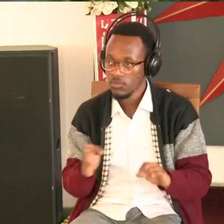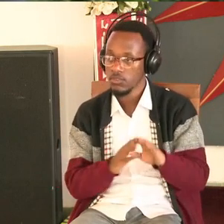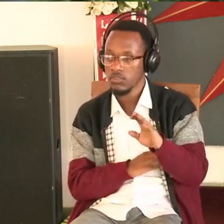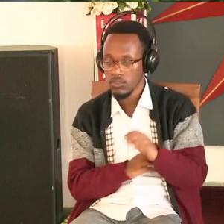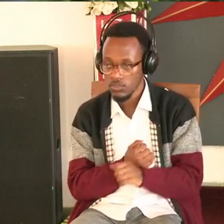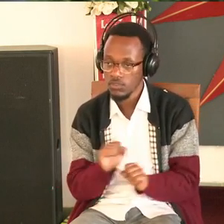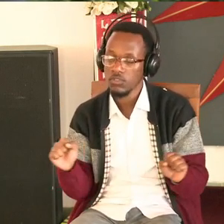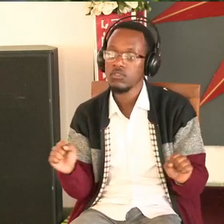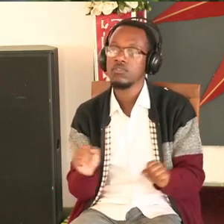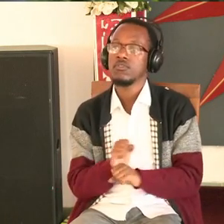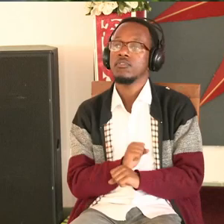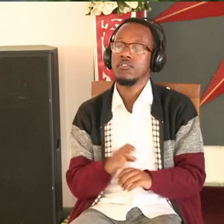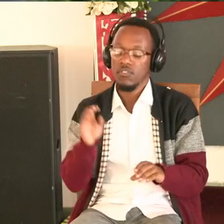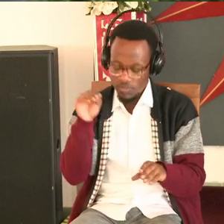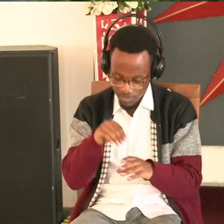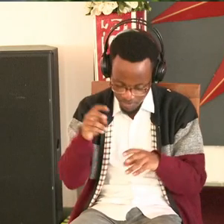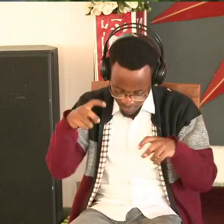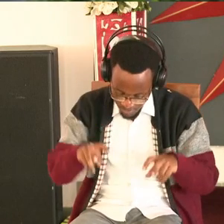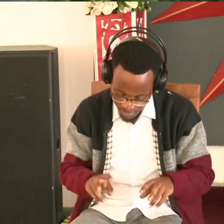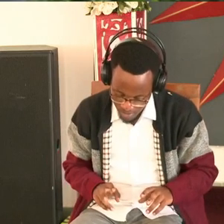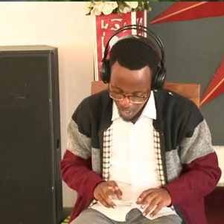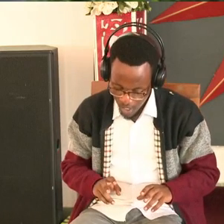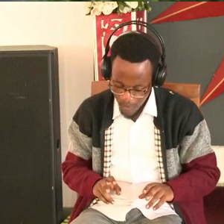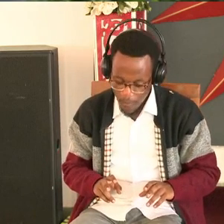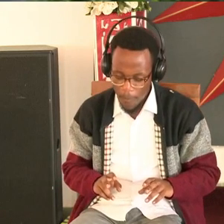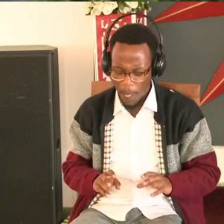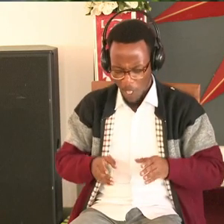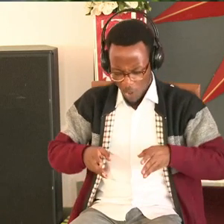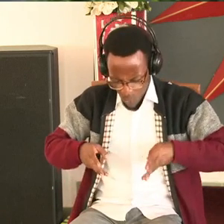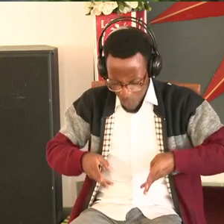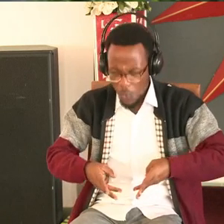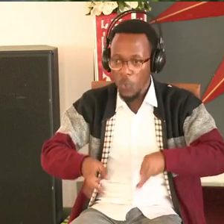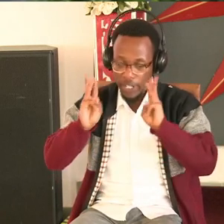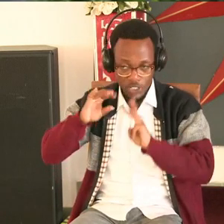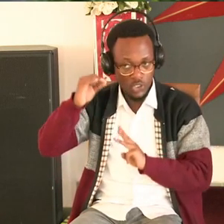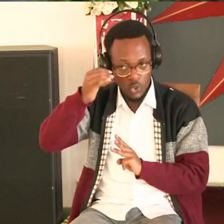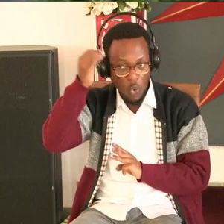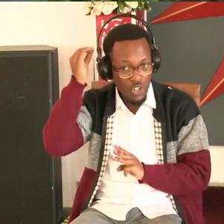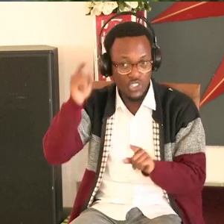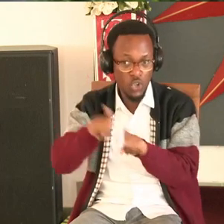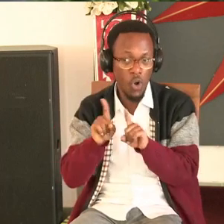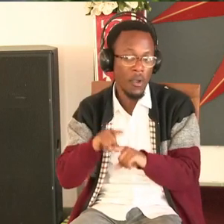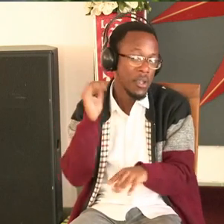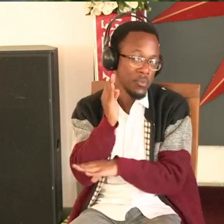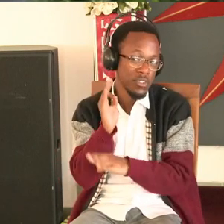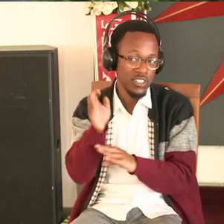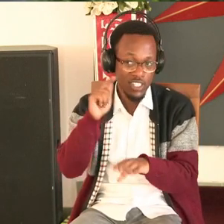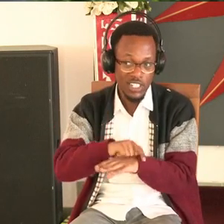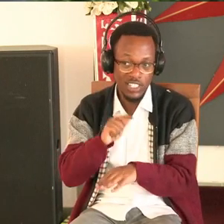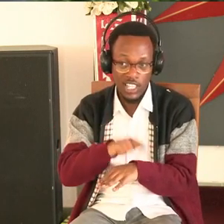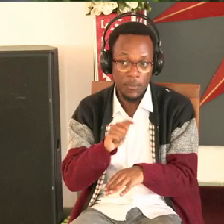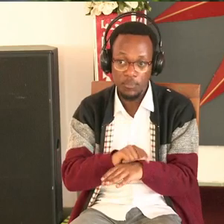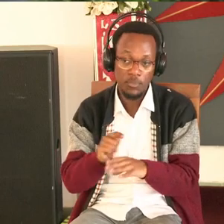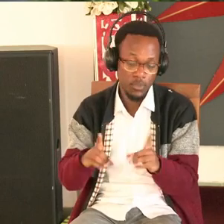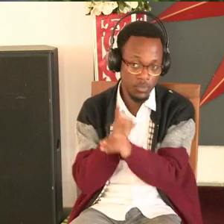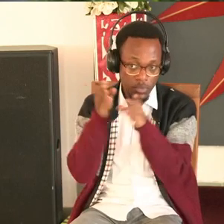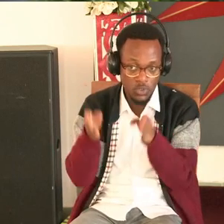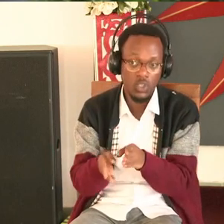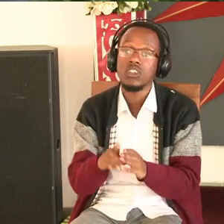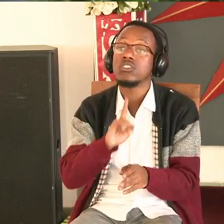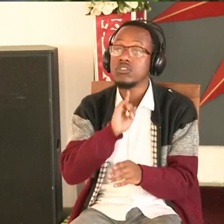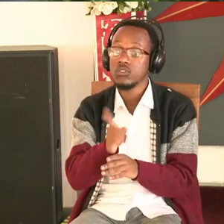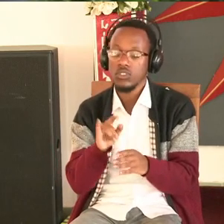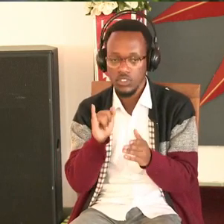ishusho yaryo y'umwimerere nk'uko byabwirijwe hariya mu gihe cy'intumwa rwose